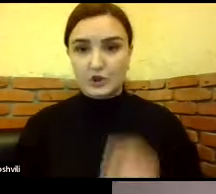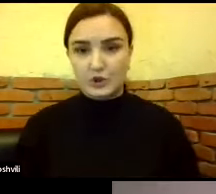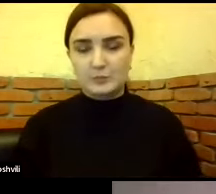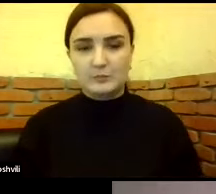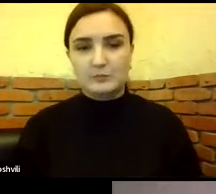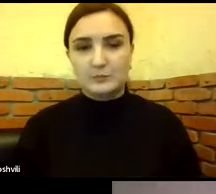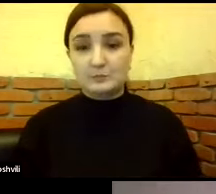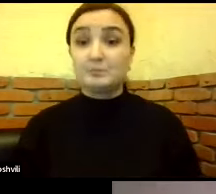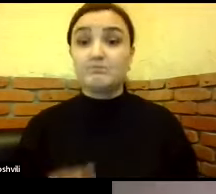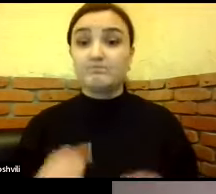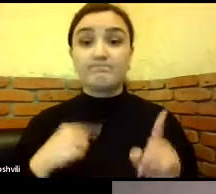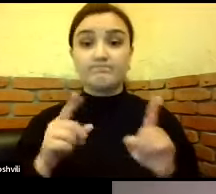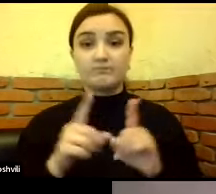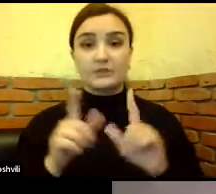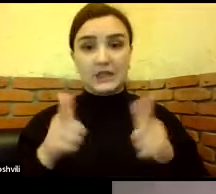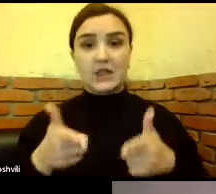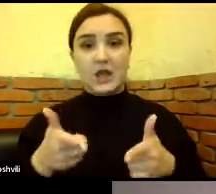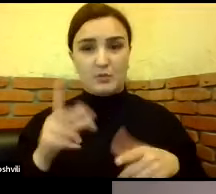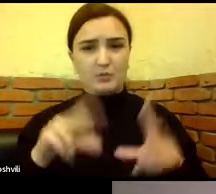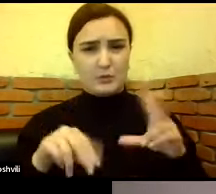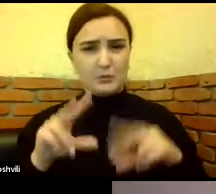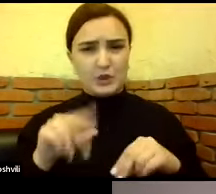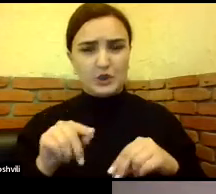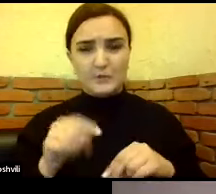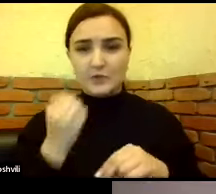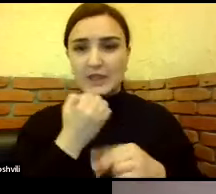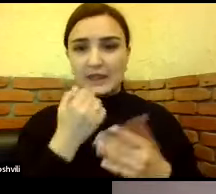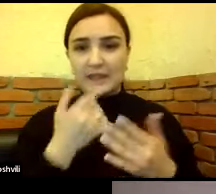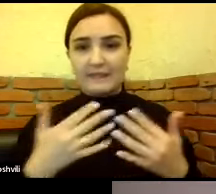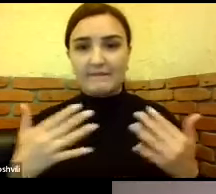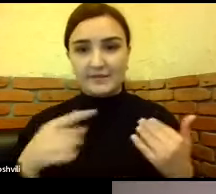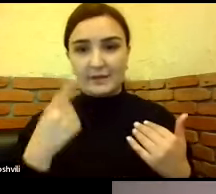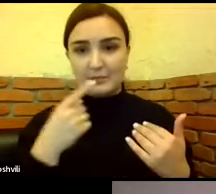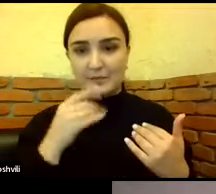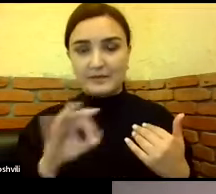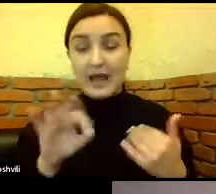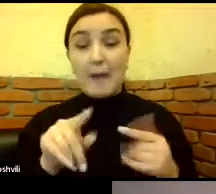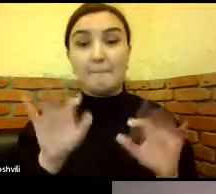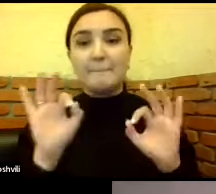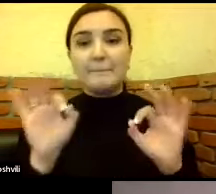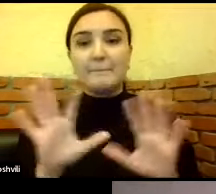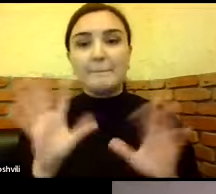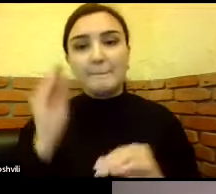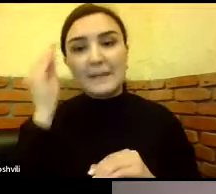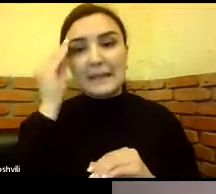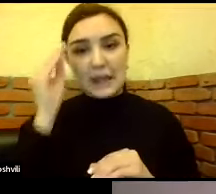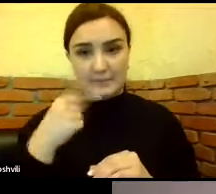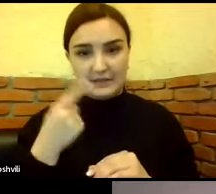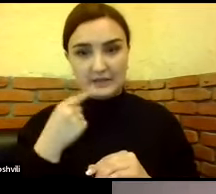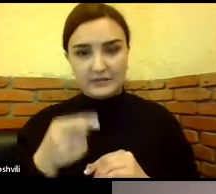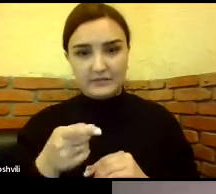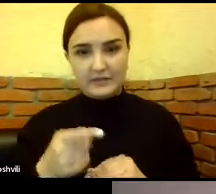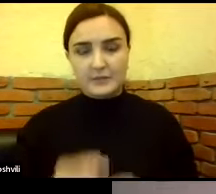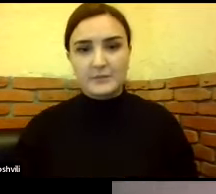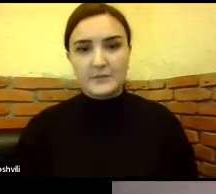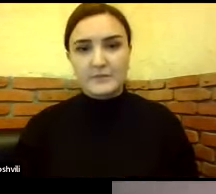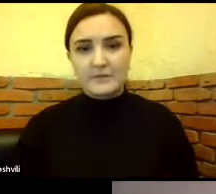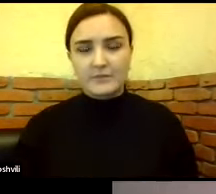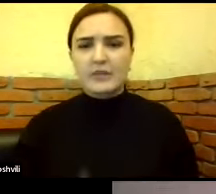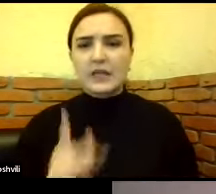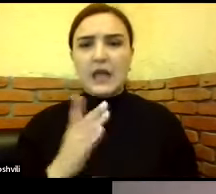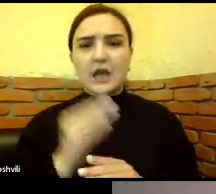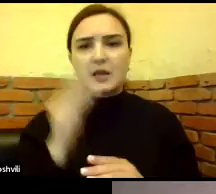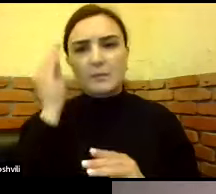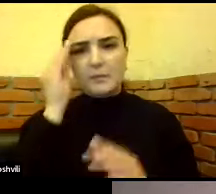ხომ გეთანხმები პრინციპში და მითები ახსენე. და მინდოდა მეკითხა, რომ რა არის რაღაც მითები შეშიმ